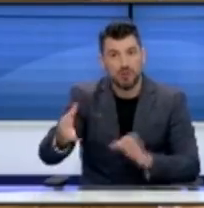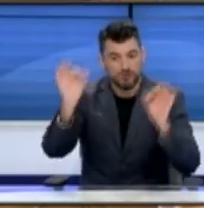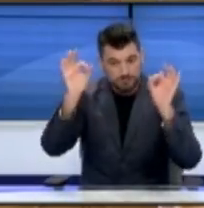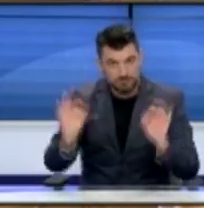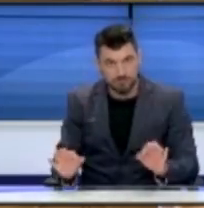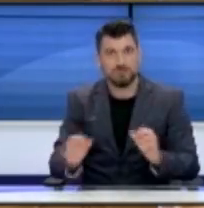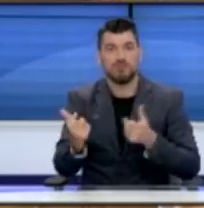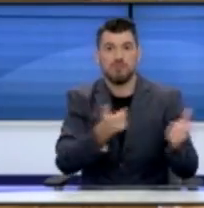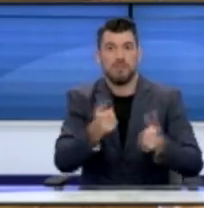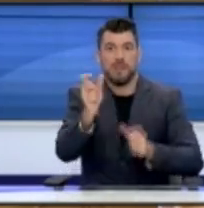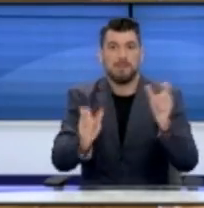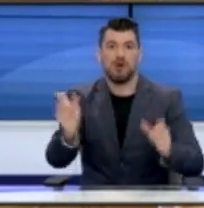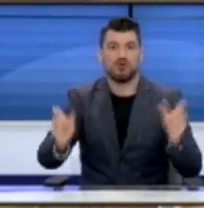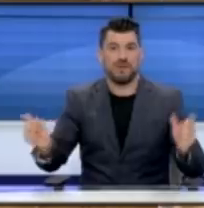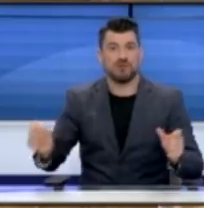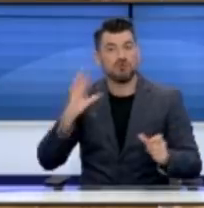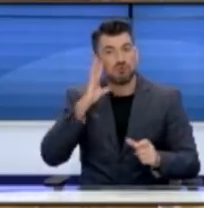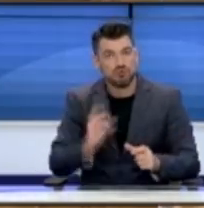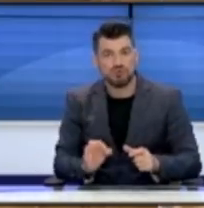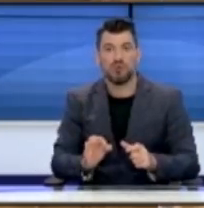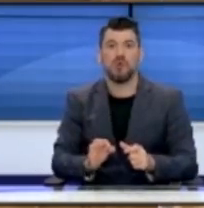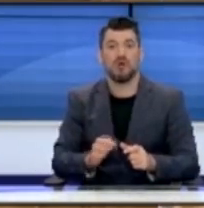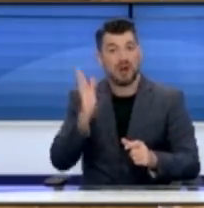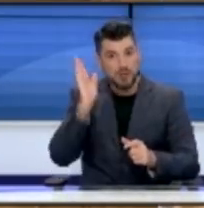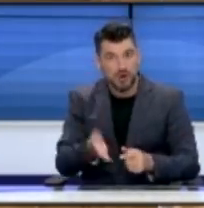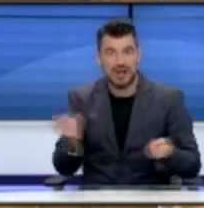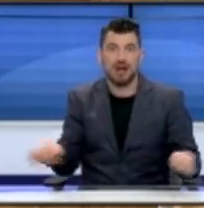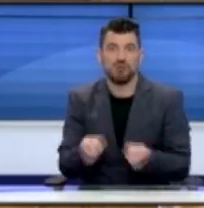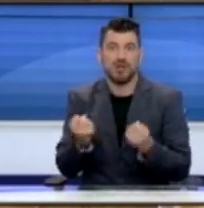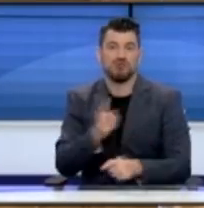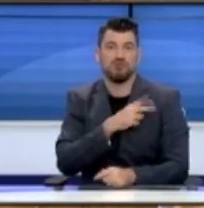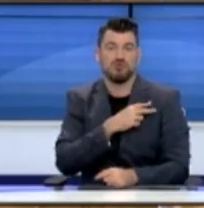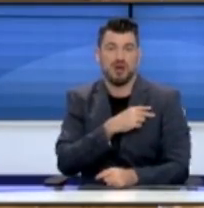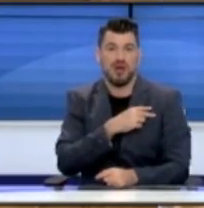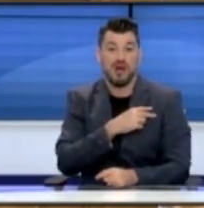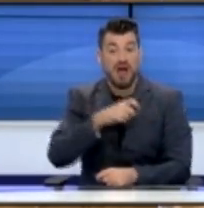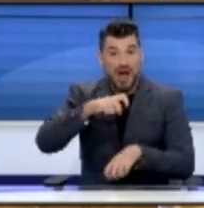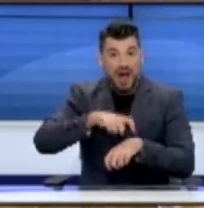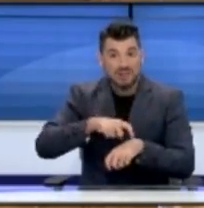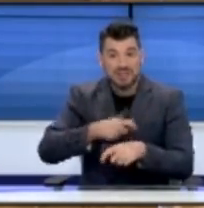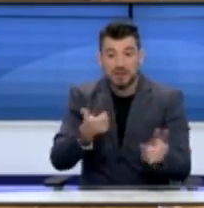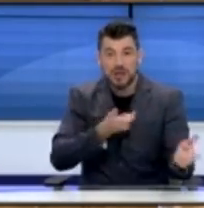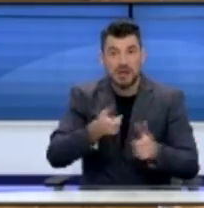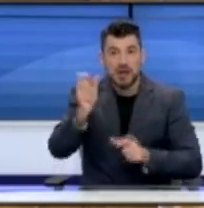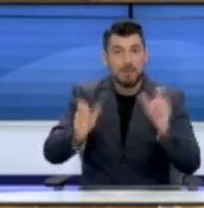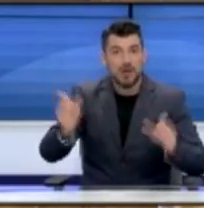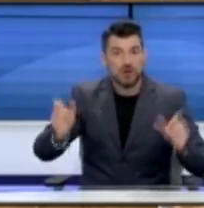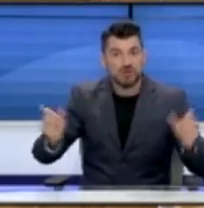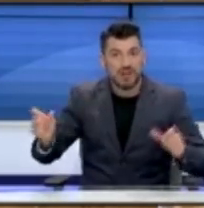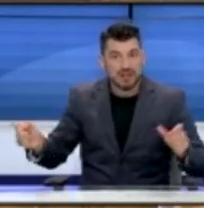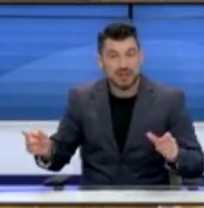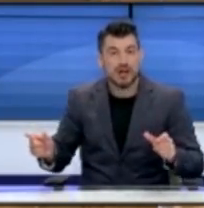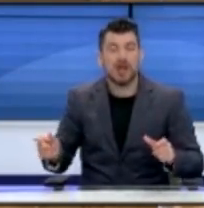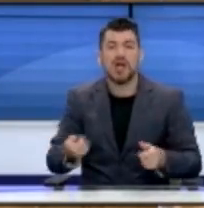το πυροσβεστικό σώμα το οποίο εξακολουθεί να λειτουργεί με τη φιλοσοφία και τη δομή